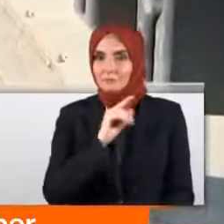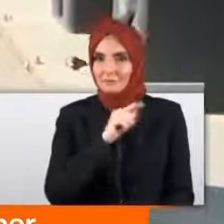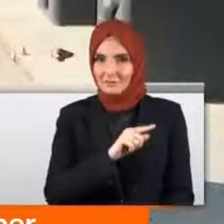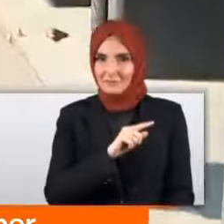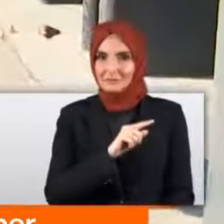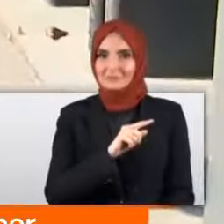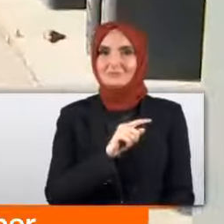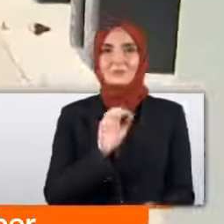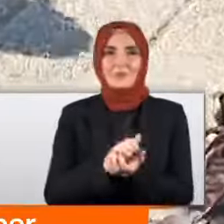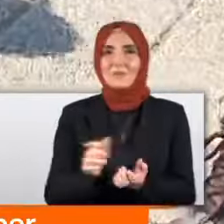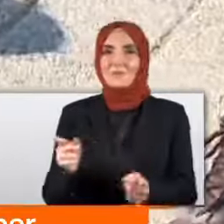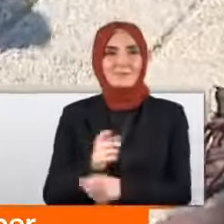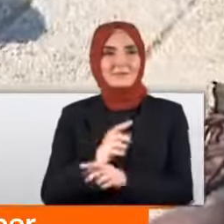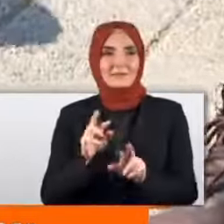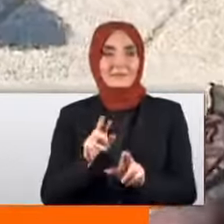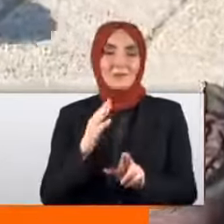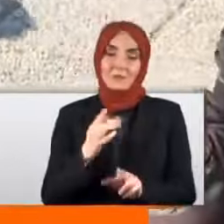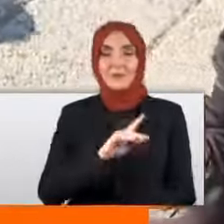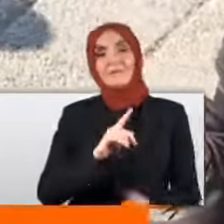farklı özel bir yapıya sahip.